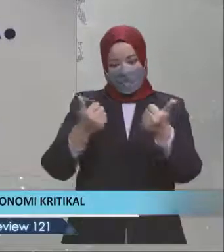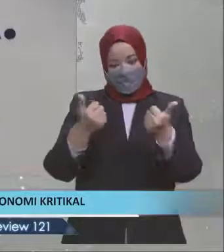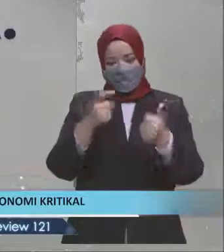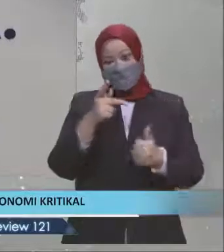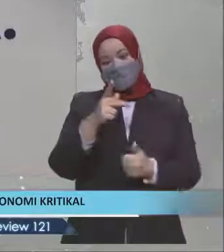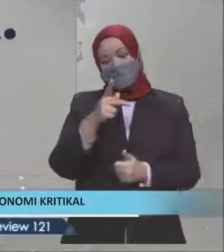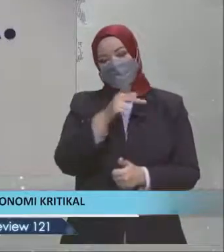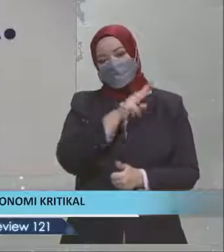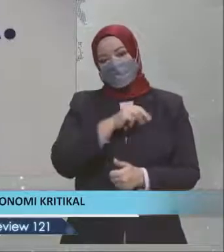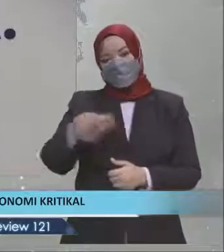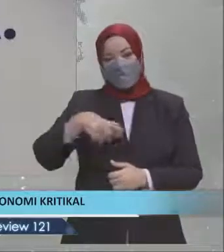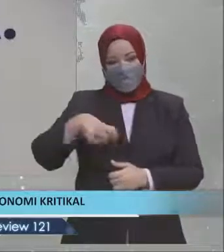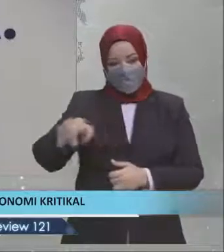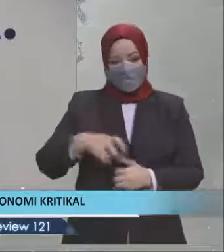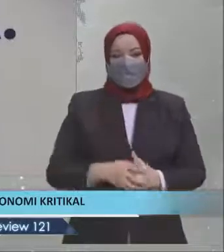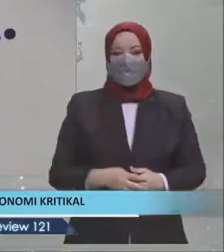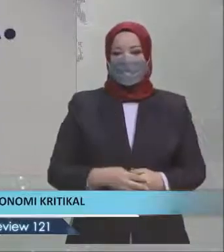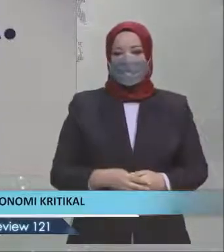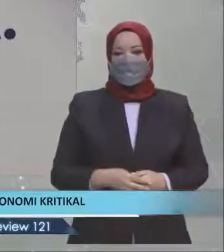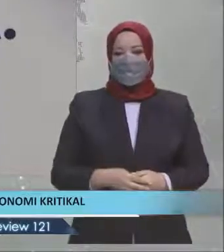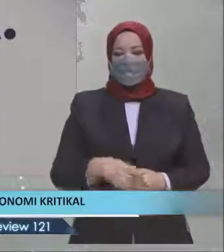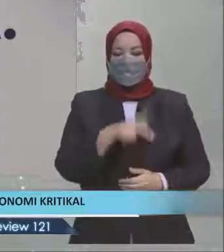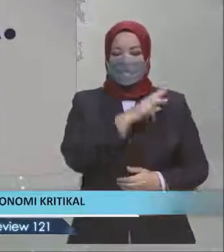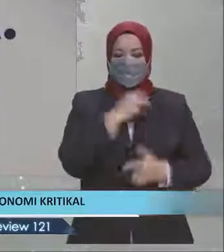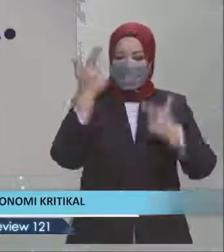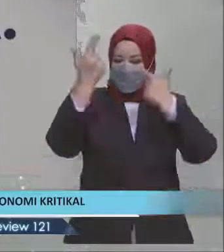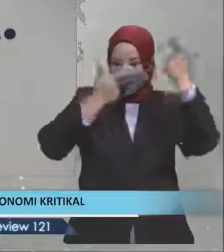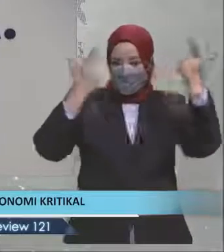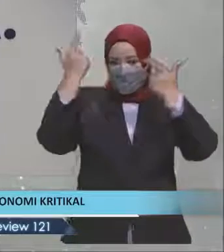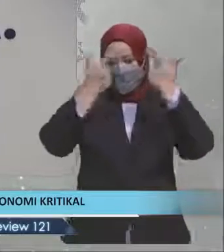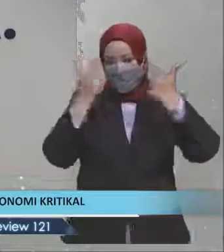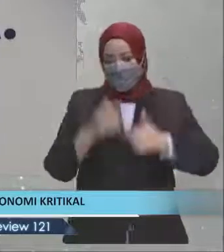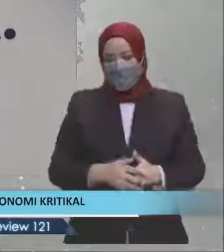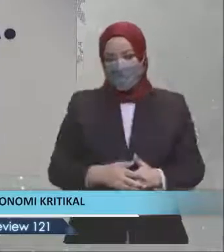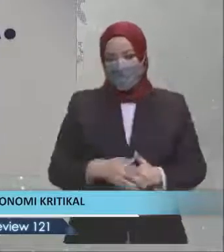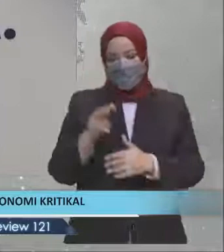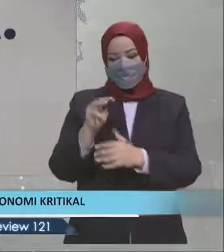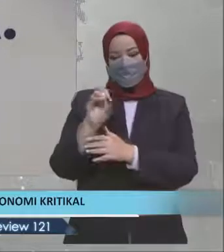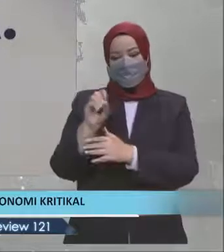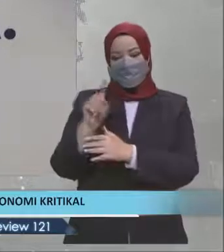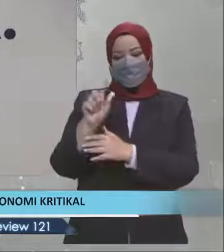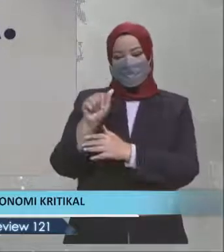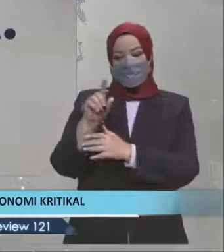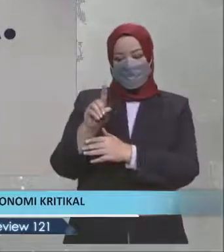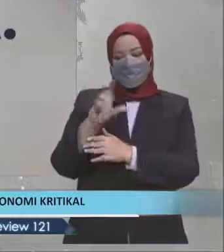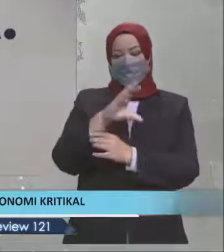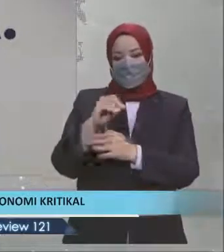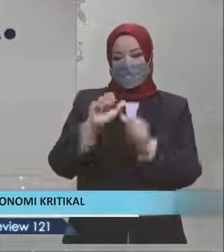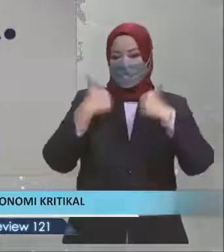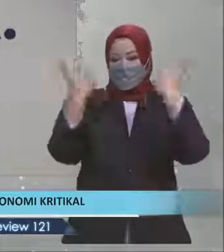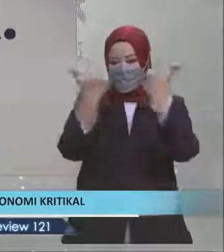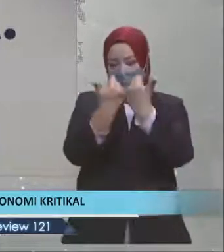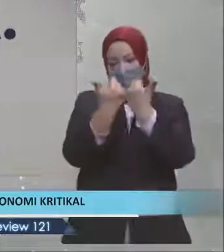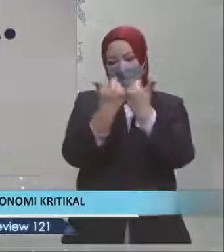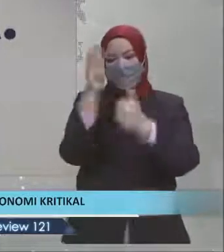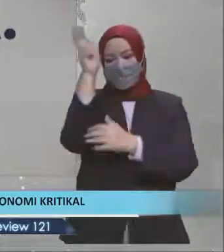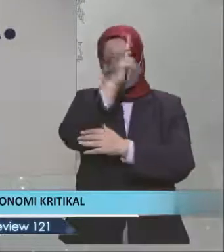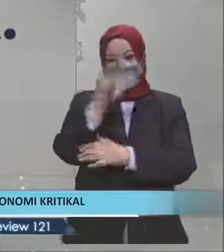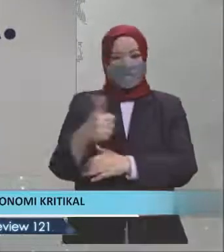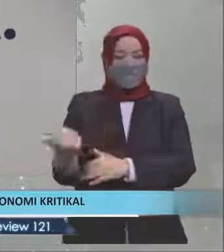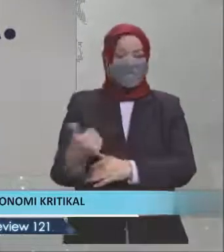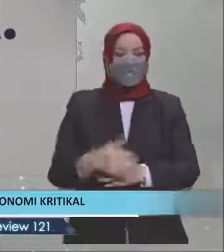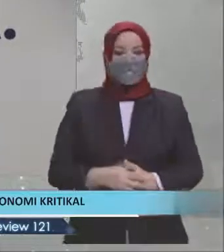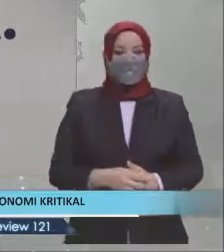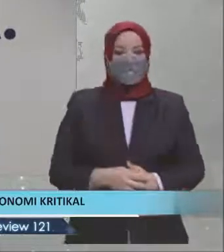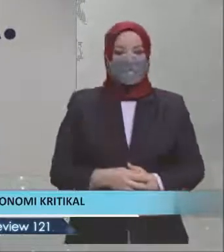Pengangkutan, Kementerian Pelancongan, MOTEC serta agensi-agensi kerajaan yang